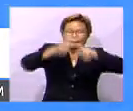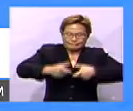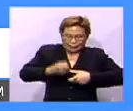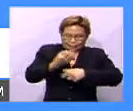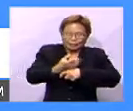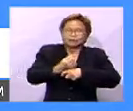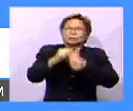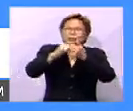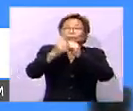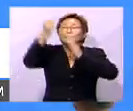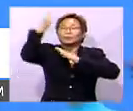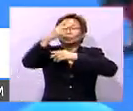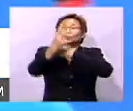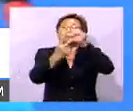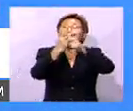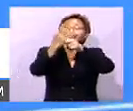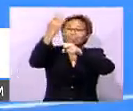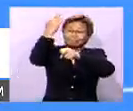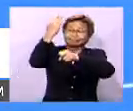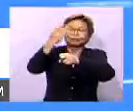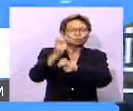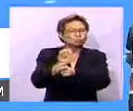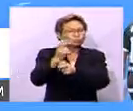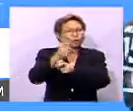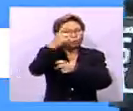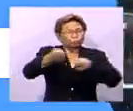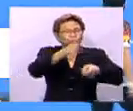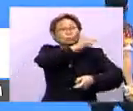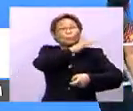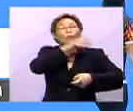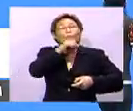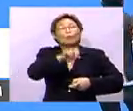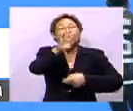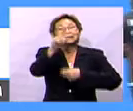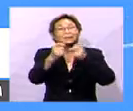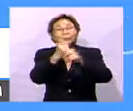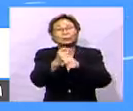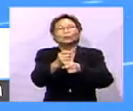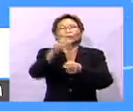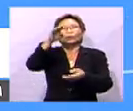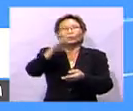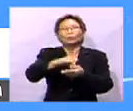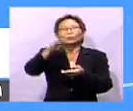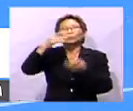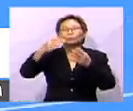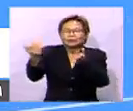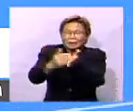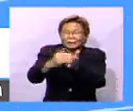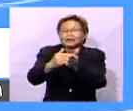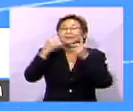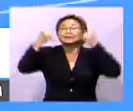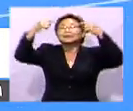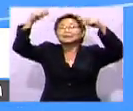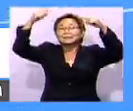Sukma 2 tahun lalu. Ini pastinya bukan tugas mudah buat pengendali berusia 41 tahun itu untuk mengulangi kejayaan 2 tahun lalu di